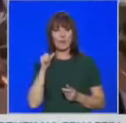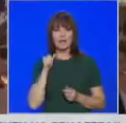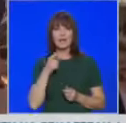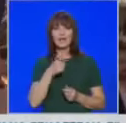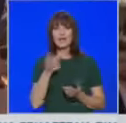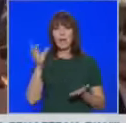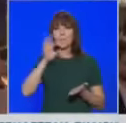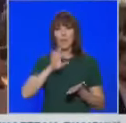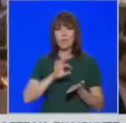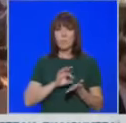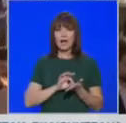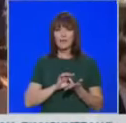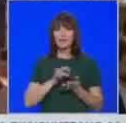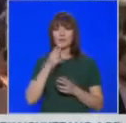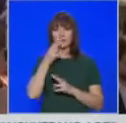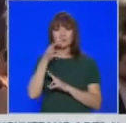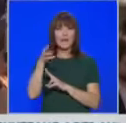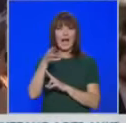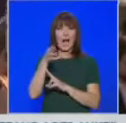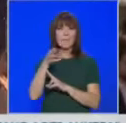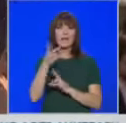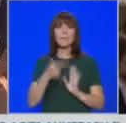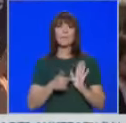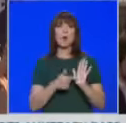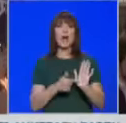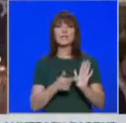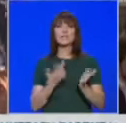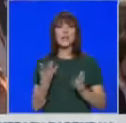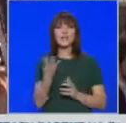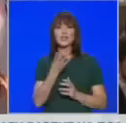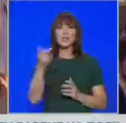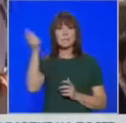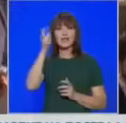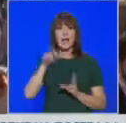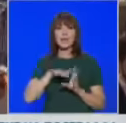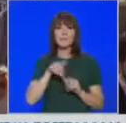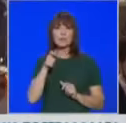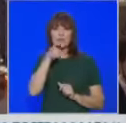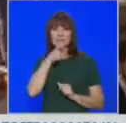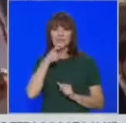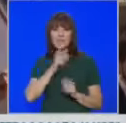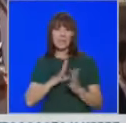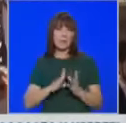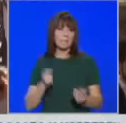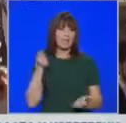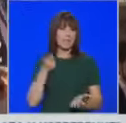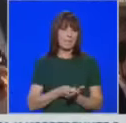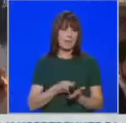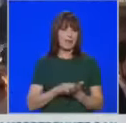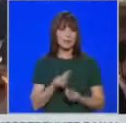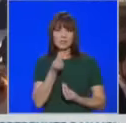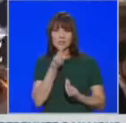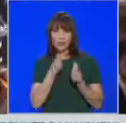Тя попаднала на видео от камера за наблюдение, което показвало как 4 италианци напускат заведение без да платят консумацията